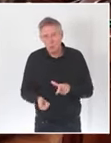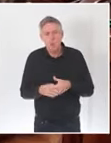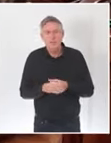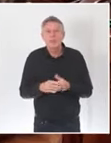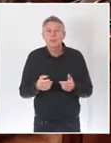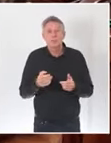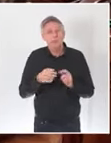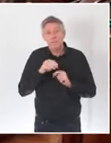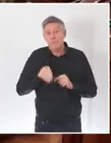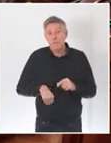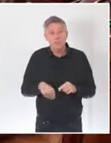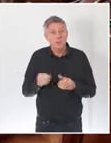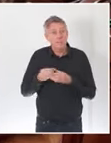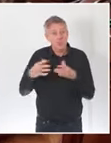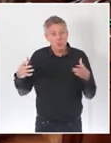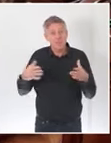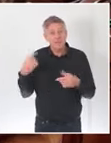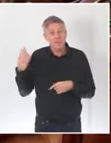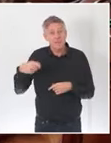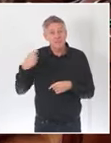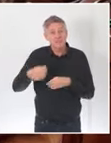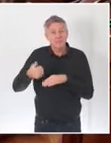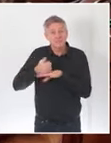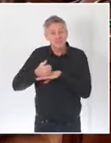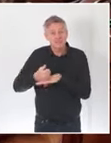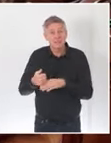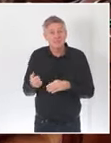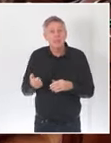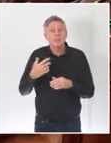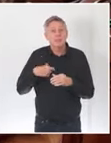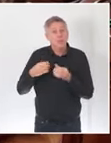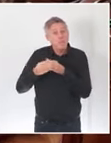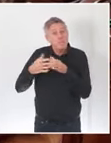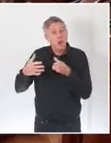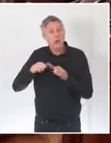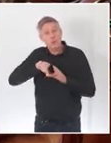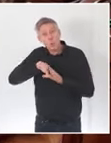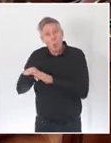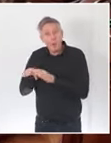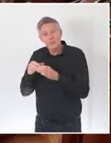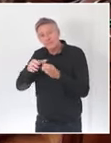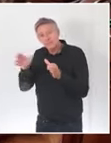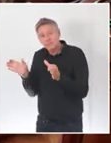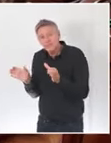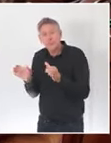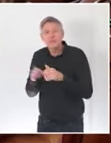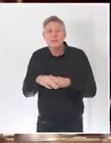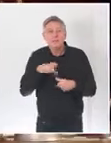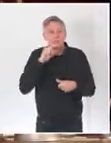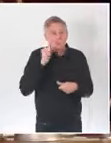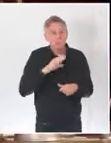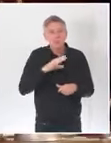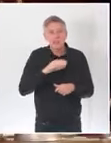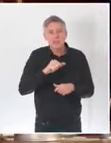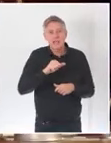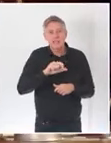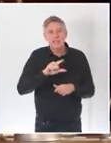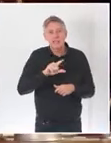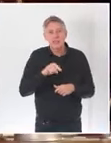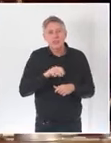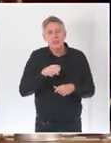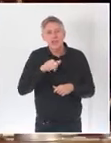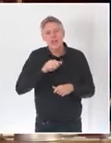majorité présidentielle, désormais élargie au bloc de droite. Et Monsieur Cazenave, excusez-moi, vous en avez quand même une petite